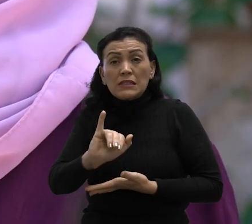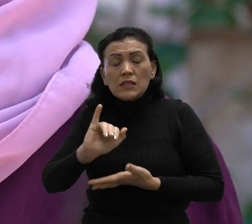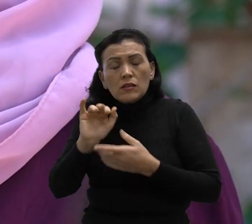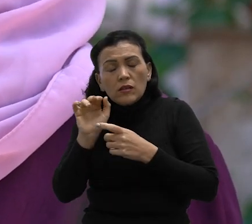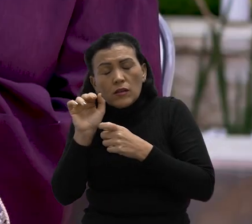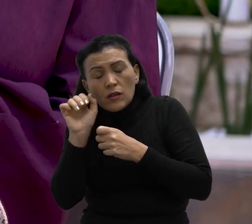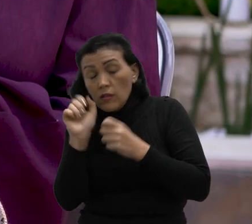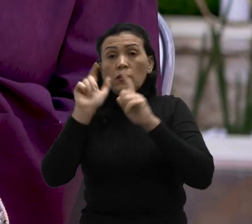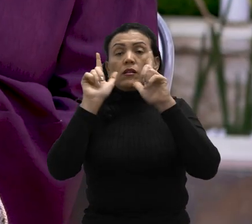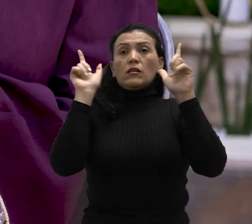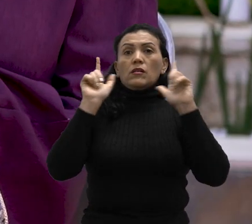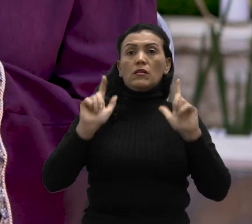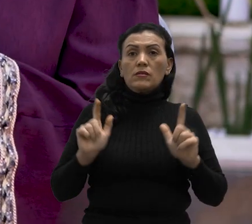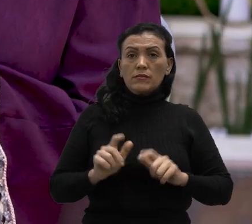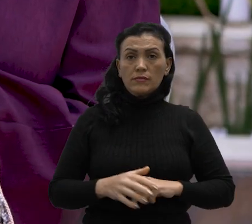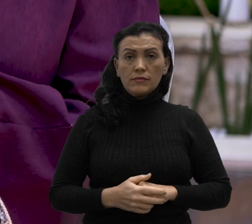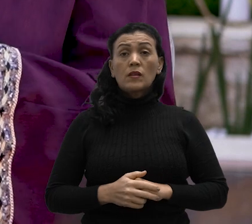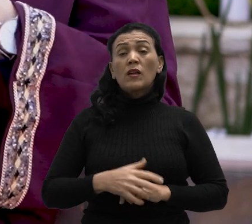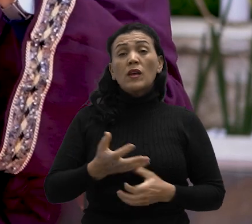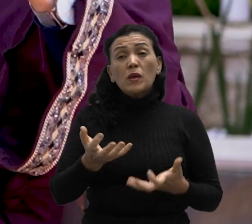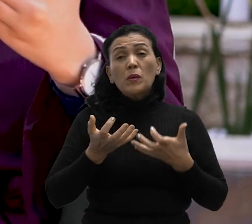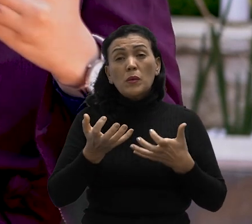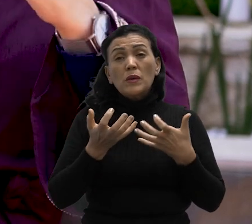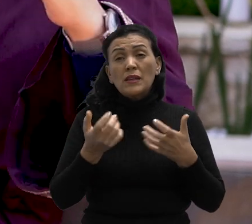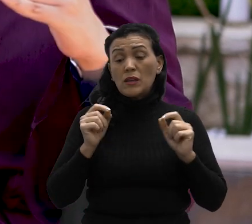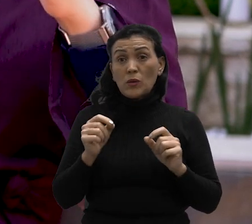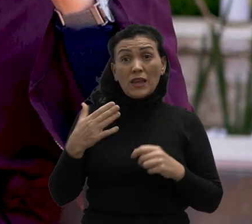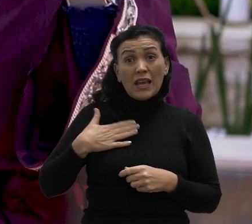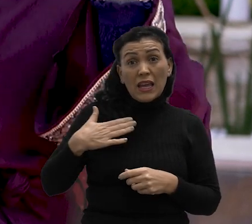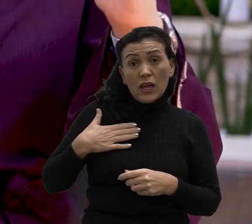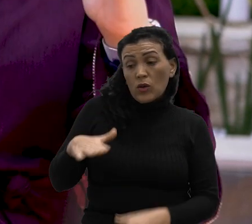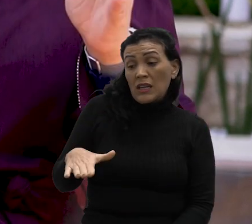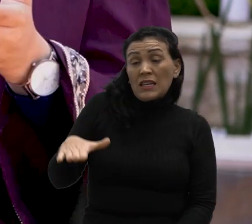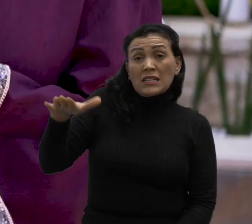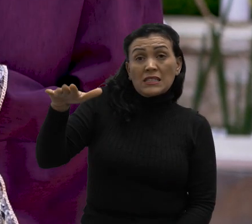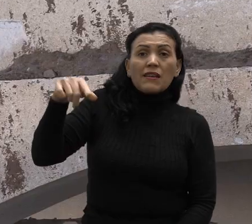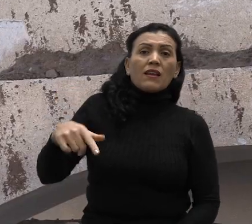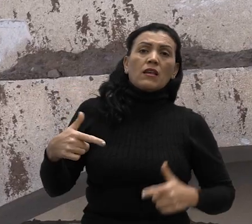الصوت اصحى. فيا ريتنا يعني طبعا ما كبرنا على هيك ظروف او على هيك وضع.